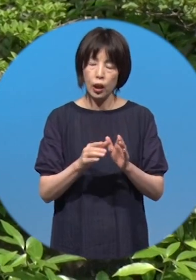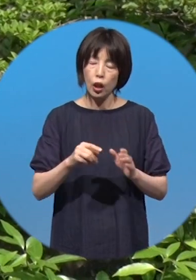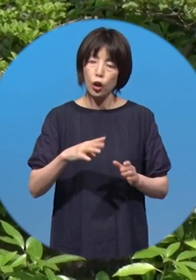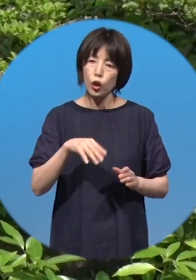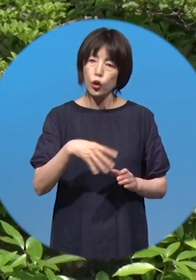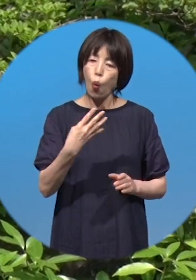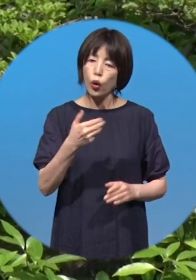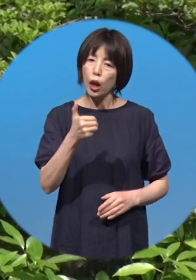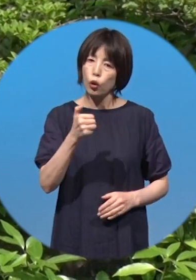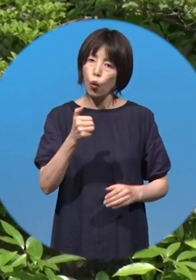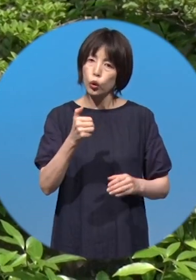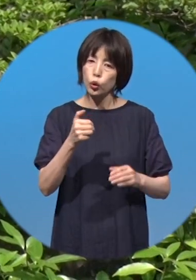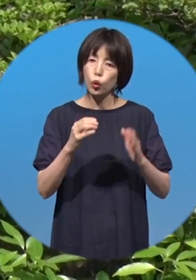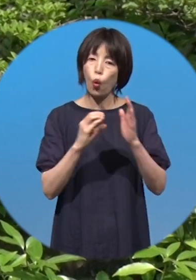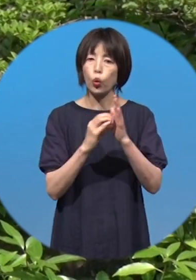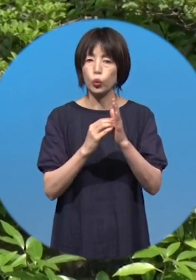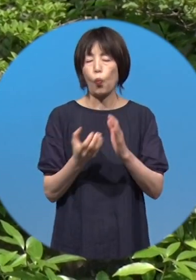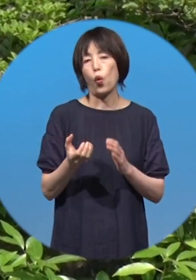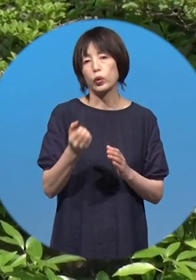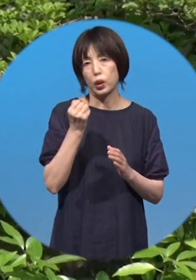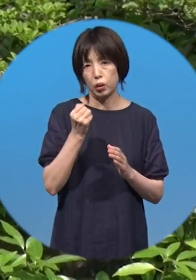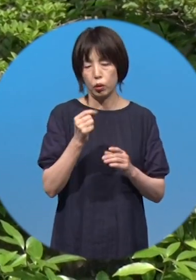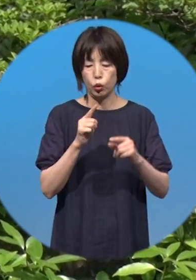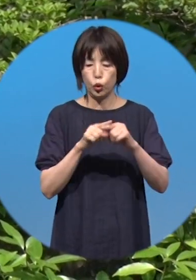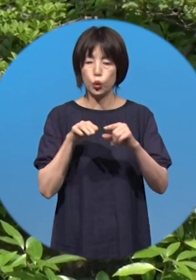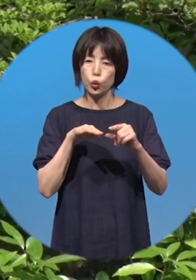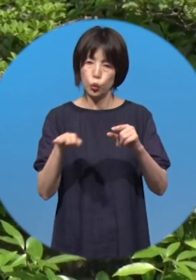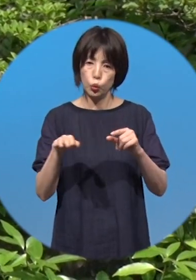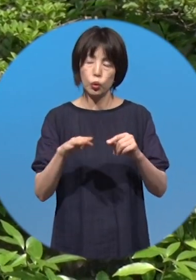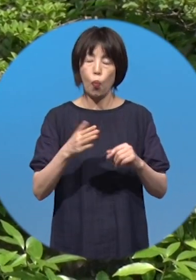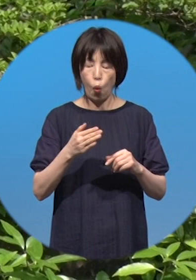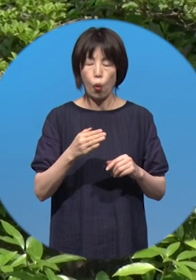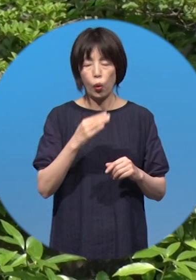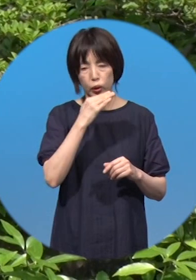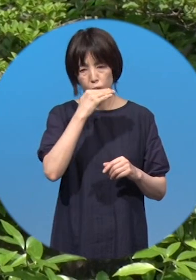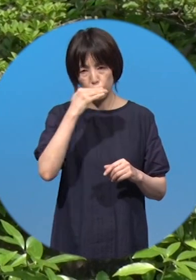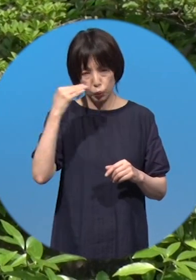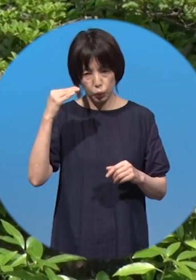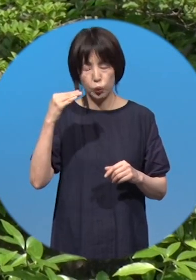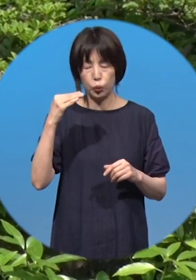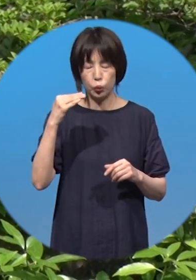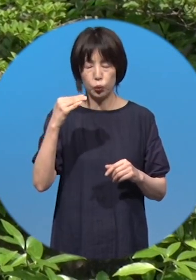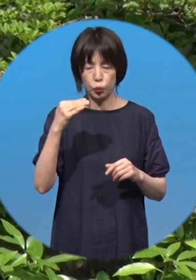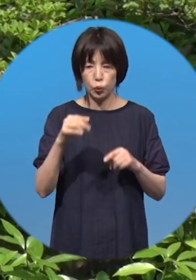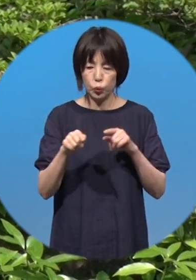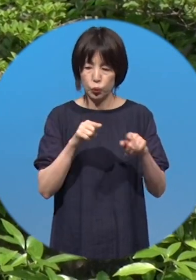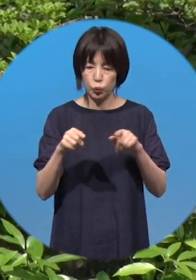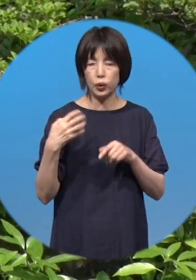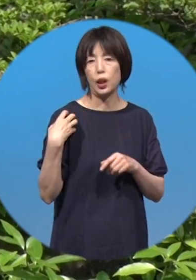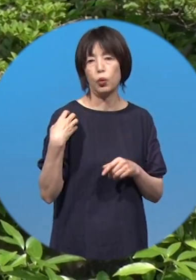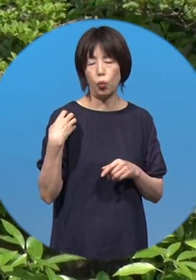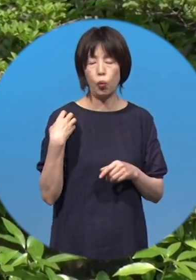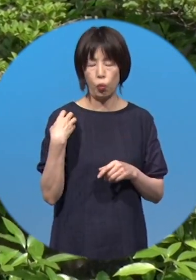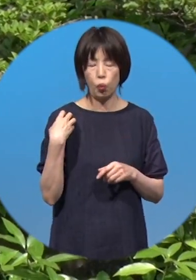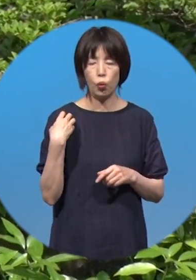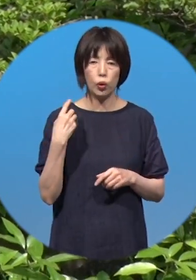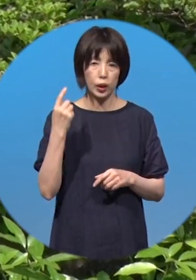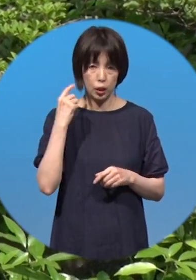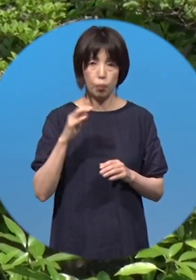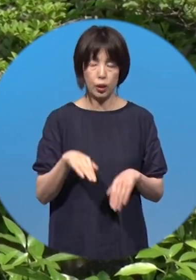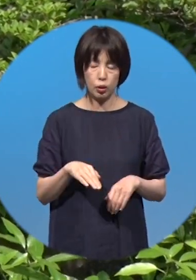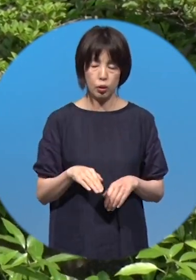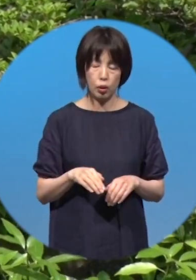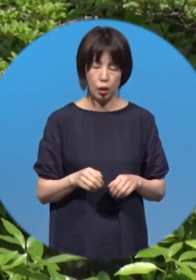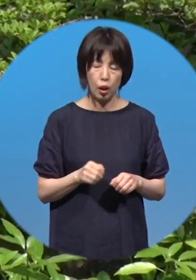の中級武士なんですけれども、大変優秀な官僚であったというふうに聞いております。